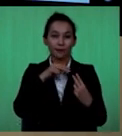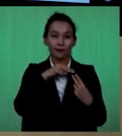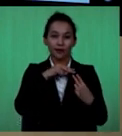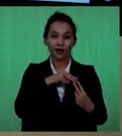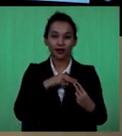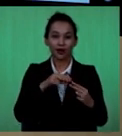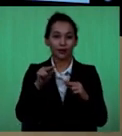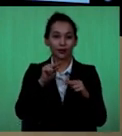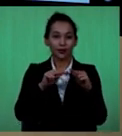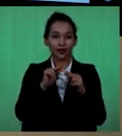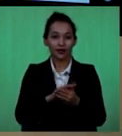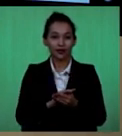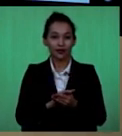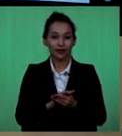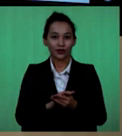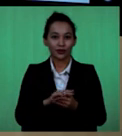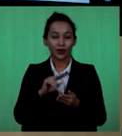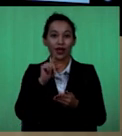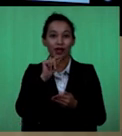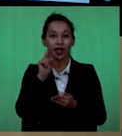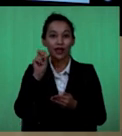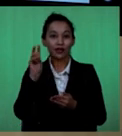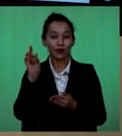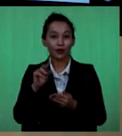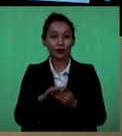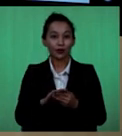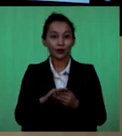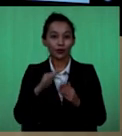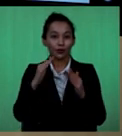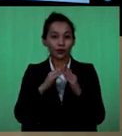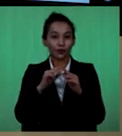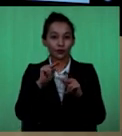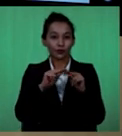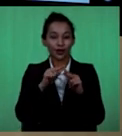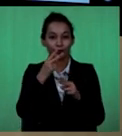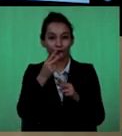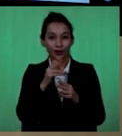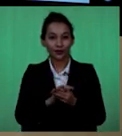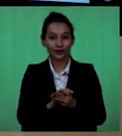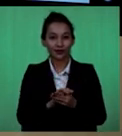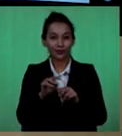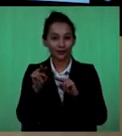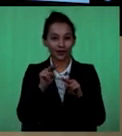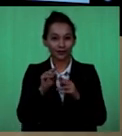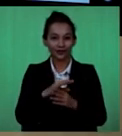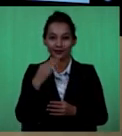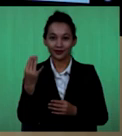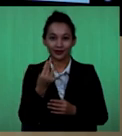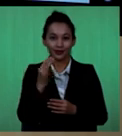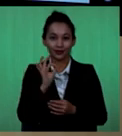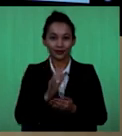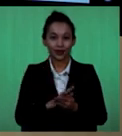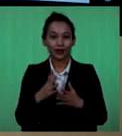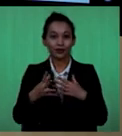quradilar. Hech qaldirg'och in qurganini ko'rganmisiz? Bu jarayonni kuzatganmisiz? Juda ham qiziqarli bo'lsa kerak.